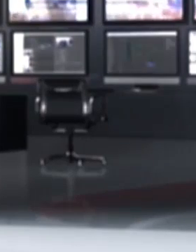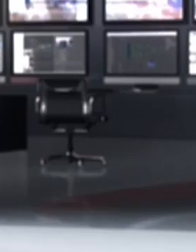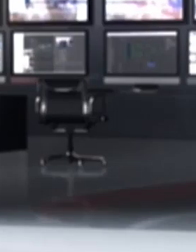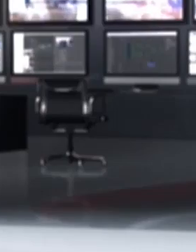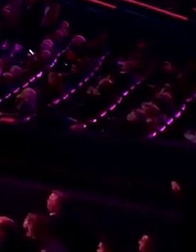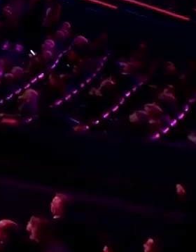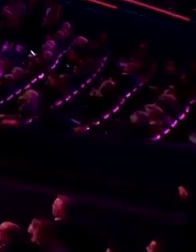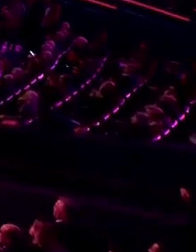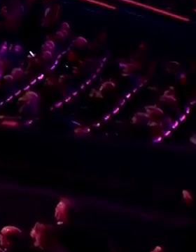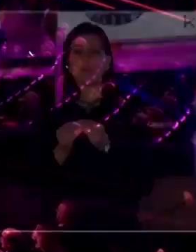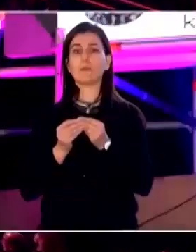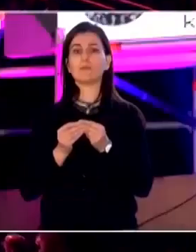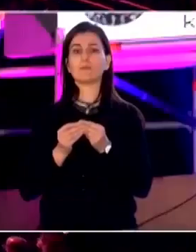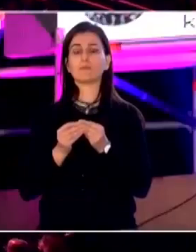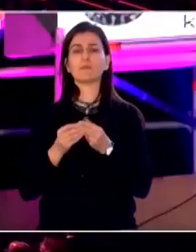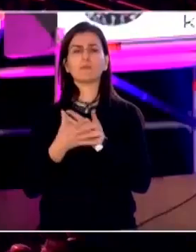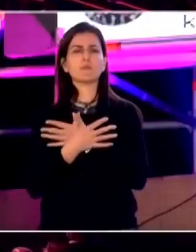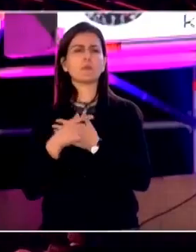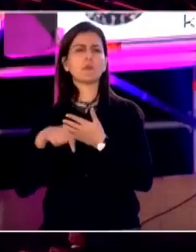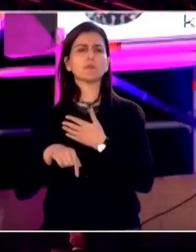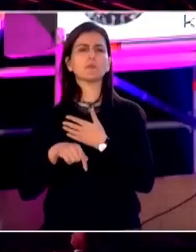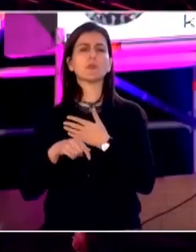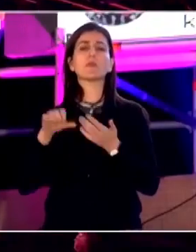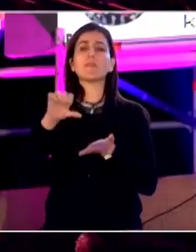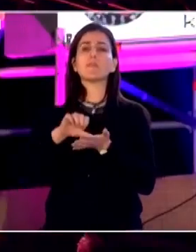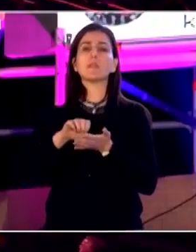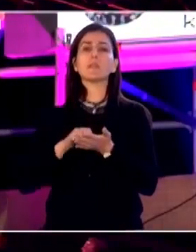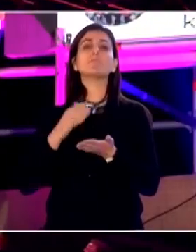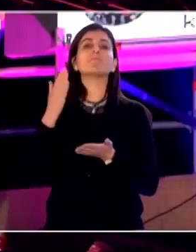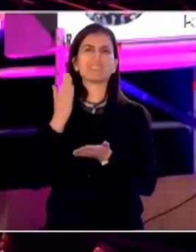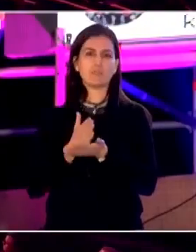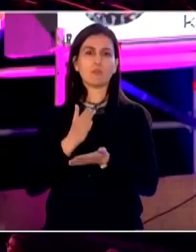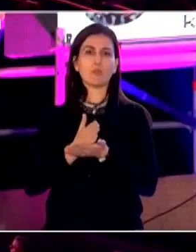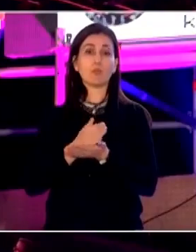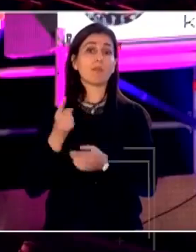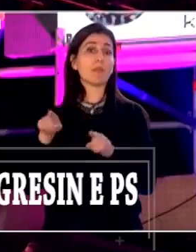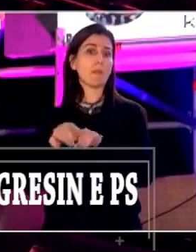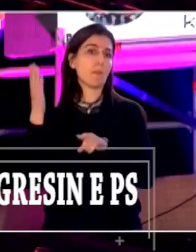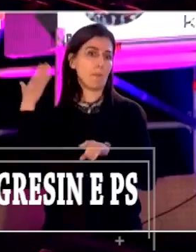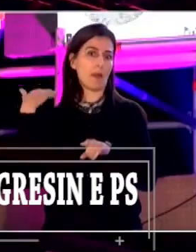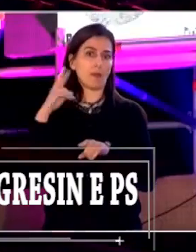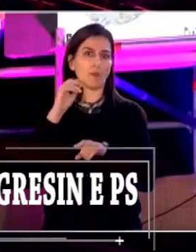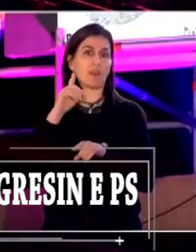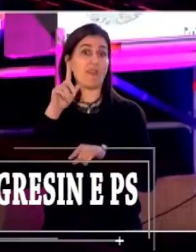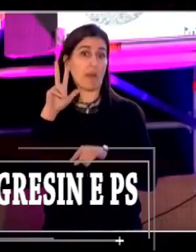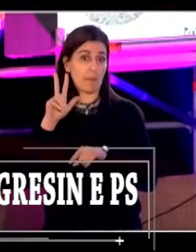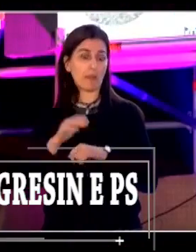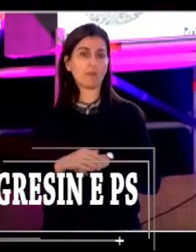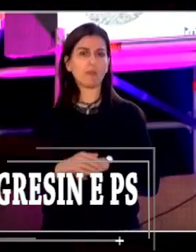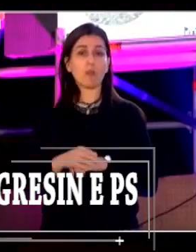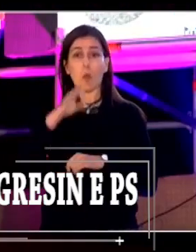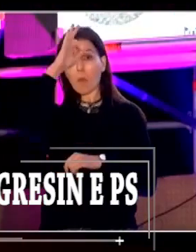krimin. Shqipëria sot është një vend shumë herë më I sigurt nga sa ishte në vitin 2013. Operacionet policore